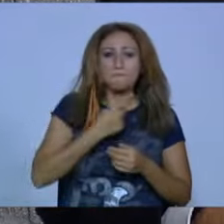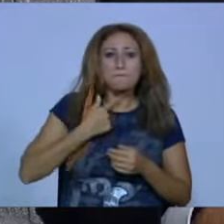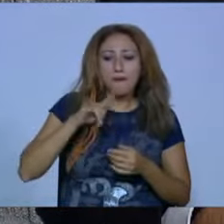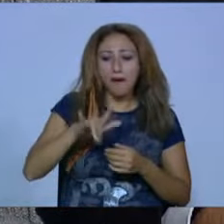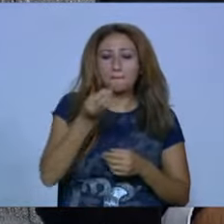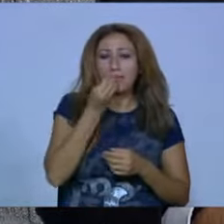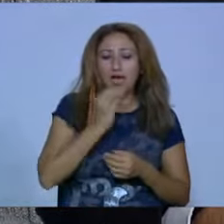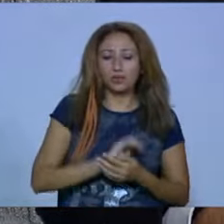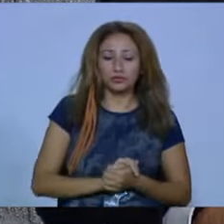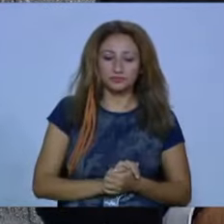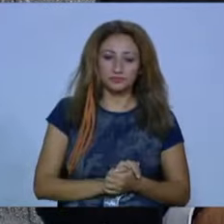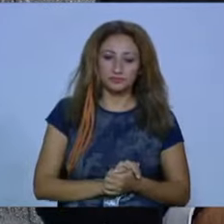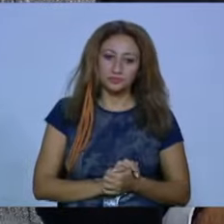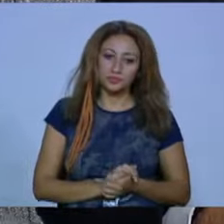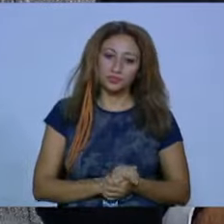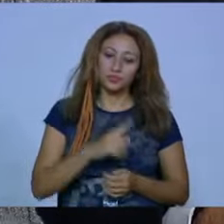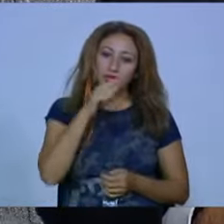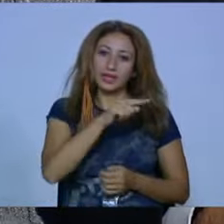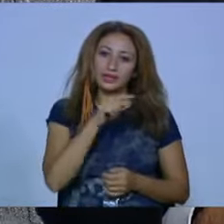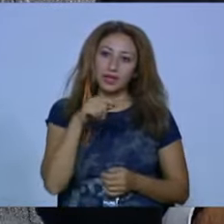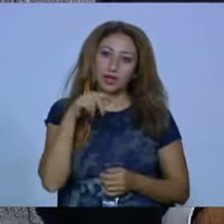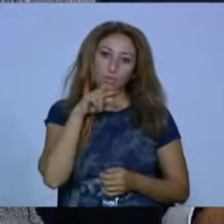لو انت توصف علاء في كلمتين تقول عليه ايه؟